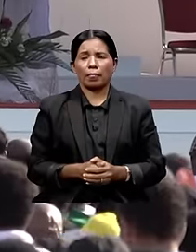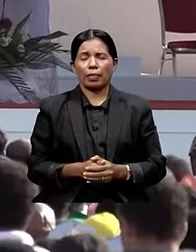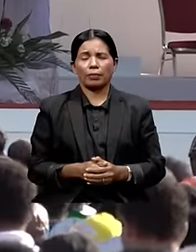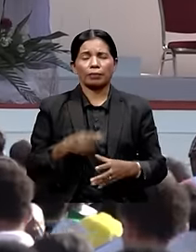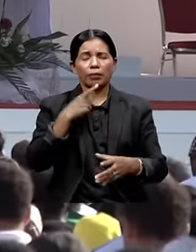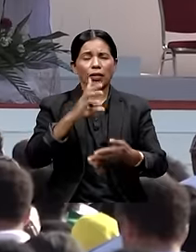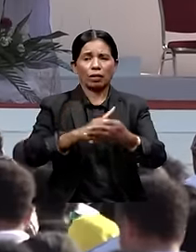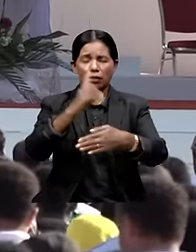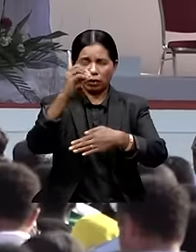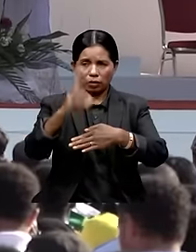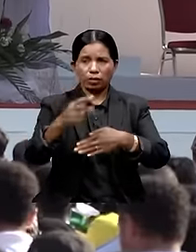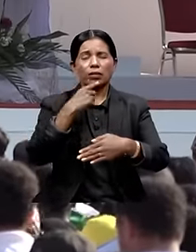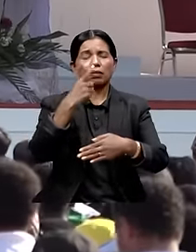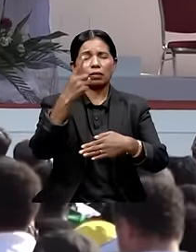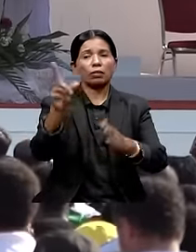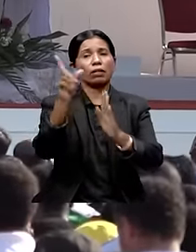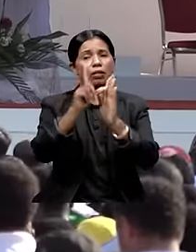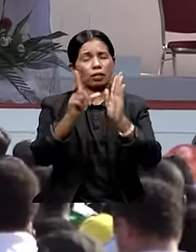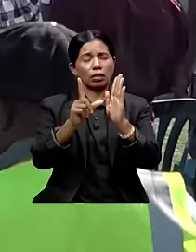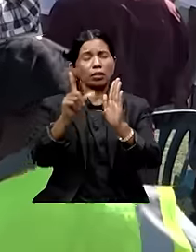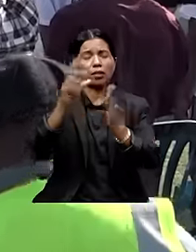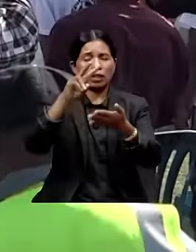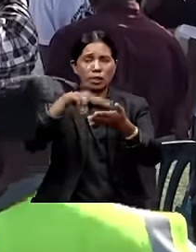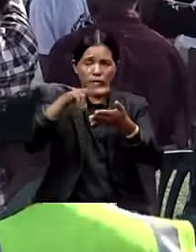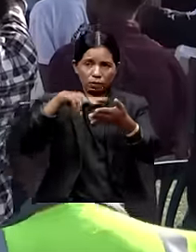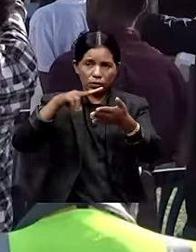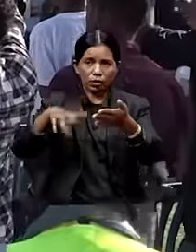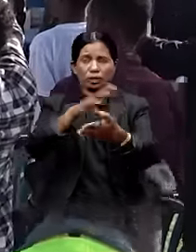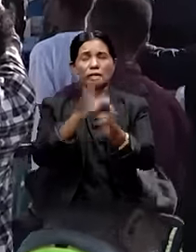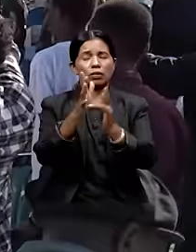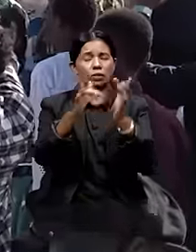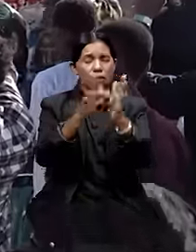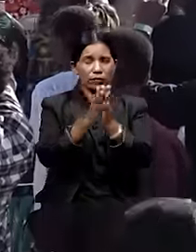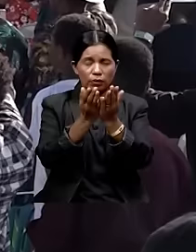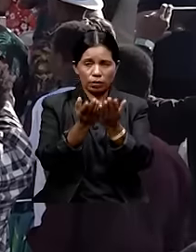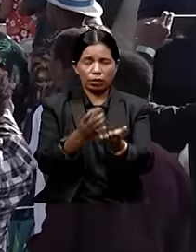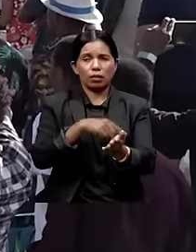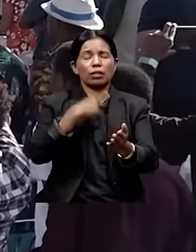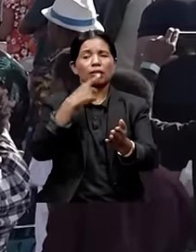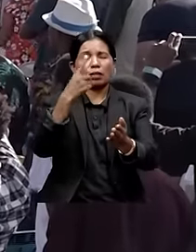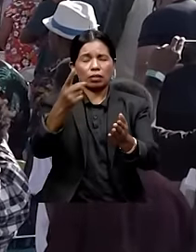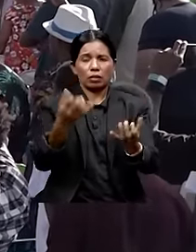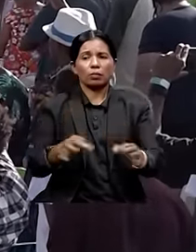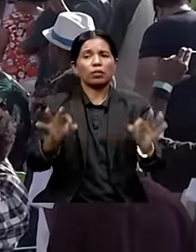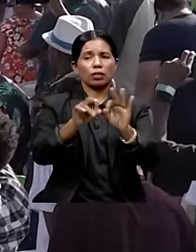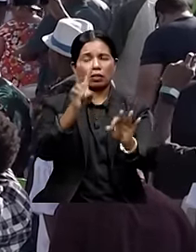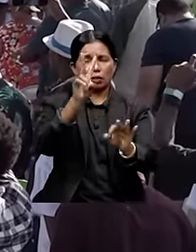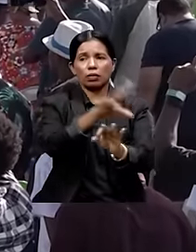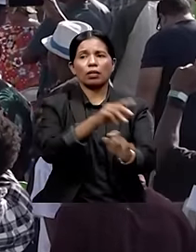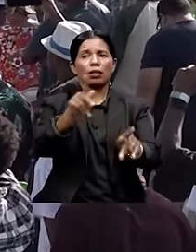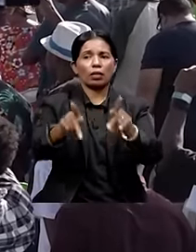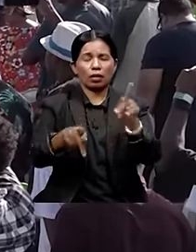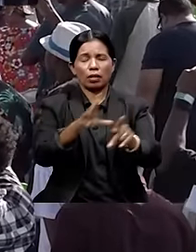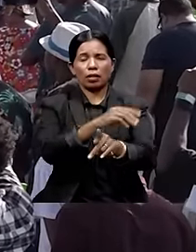Pontífice desenvolve nini homilia, tuir leitura sira husi domingo ruanolo recintolo o tempo comum, no sublinha aspeto importante rua, ema diuk